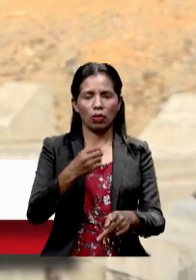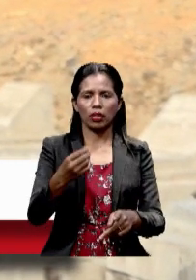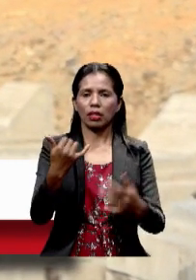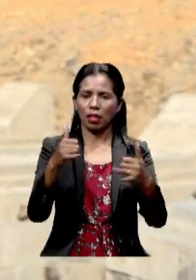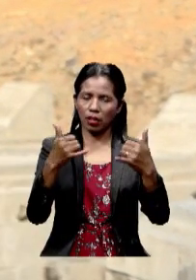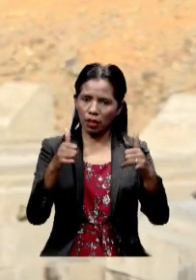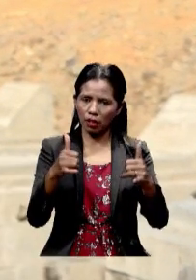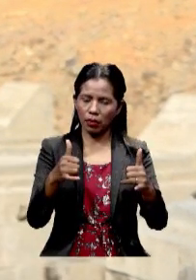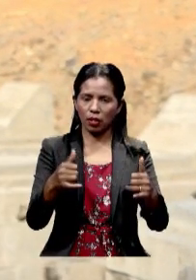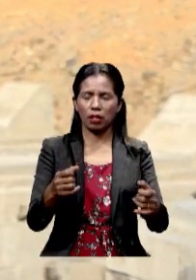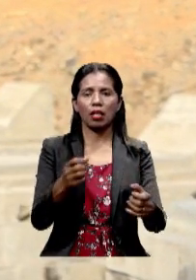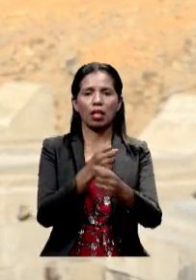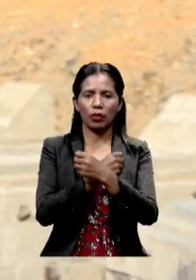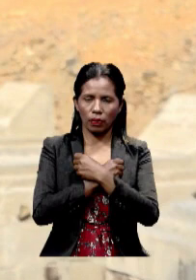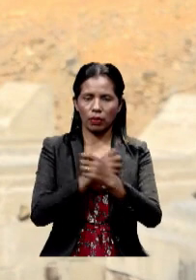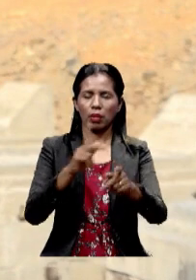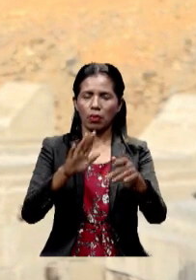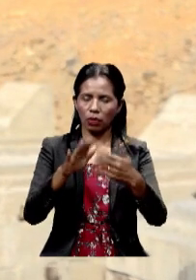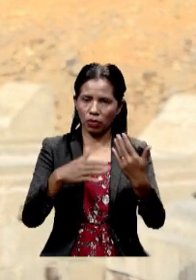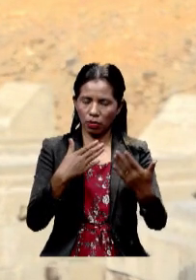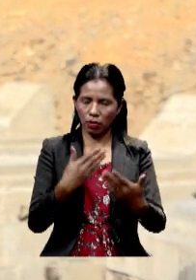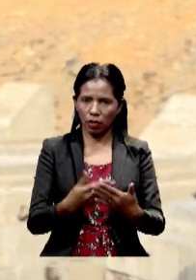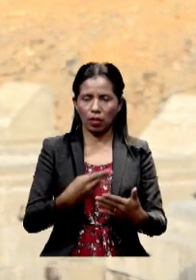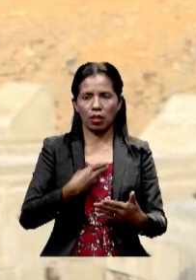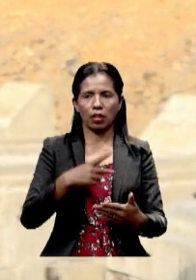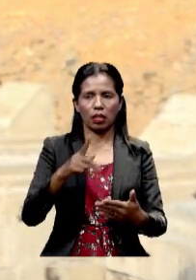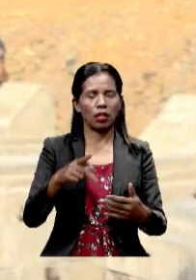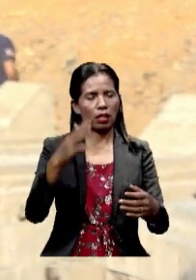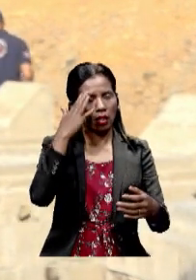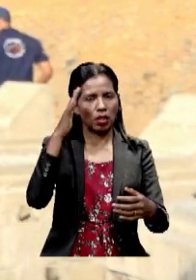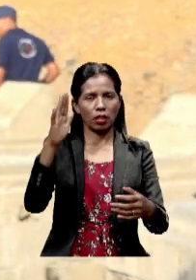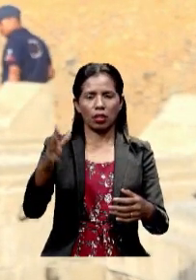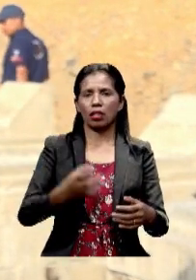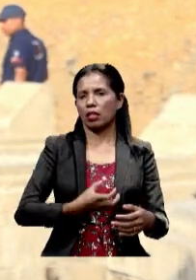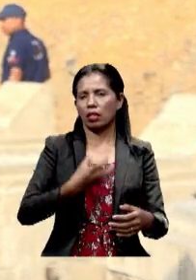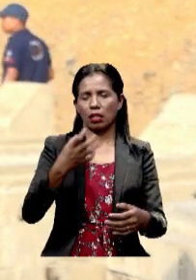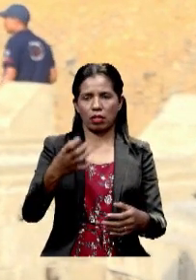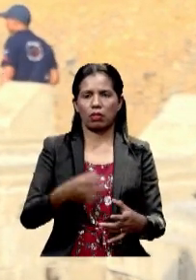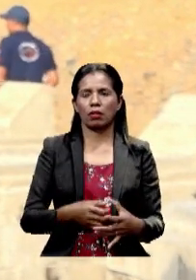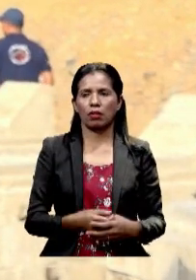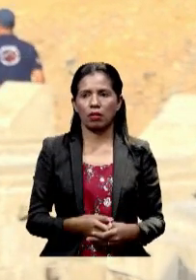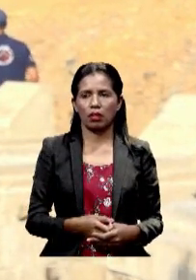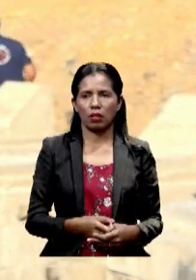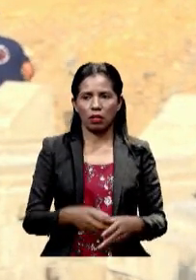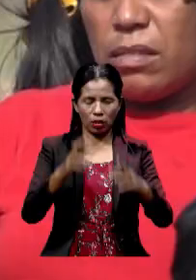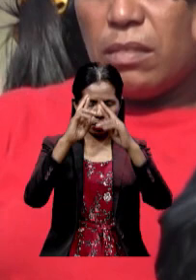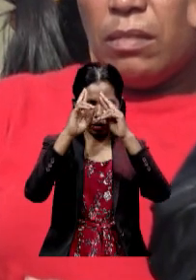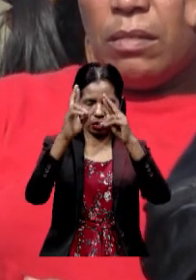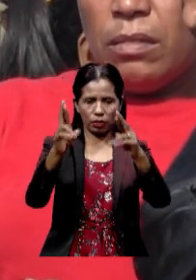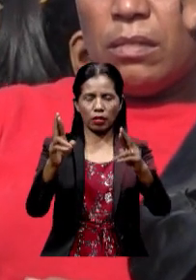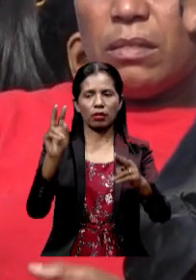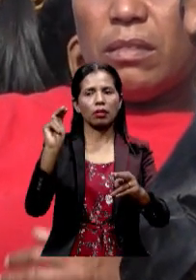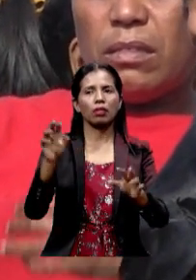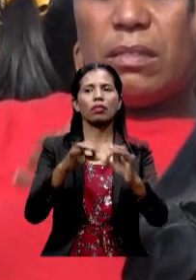ne be ma hakuak ema hotu o karakter ne be ma kelahatene hirus Respita tebes ne familia